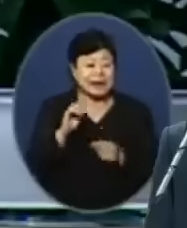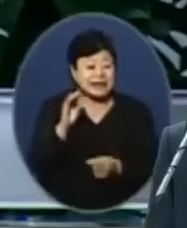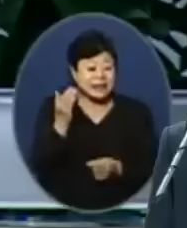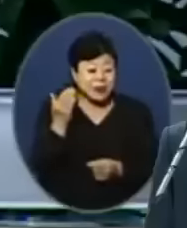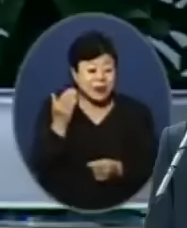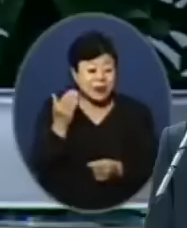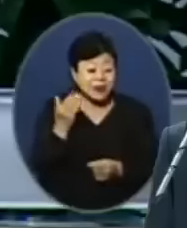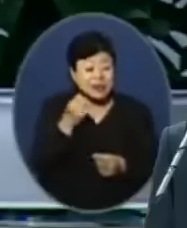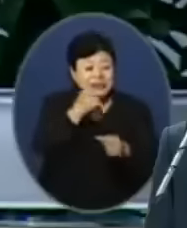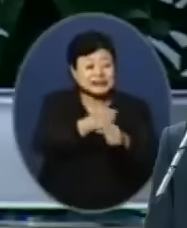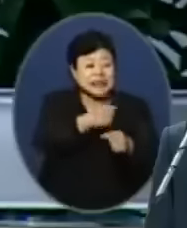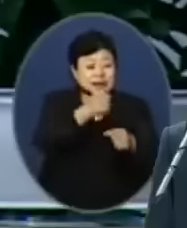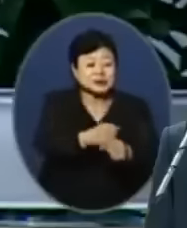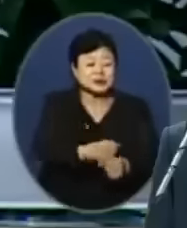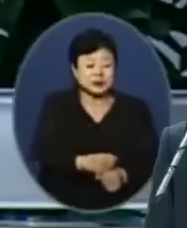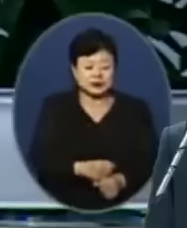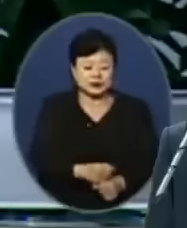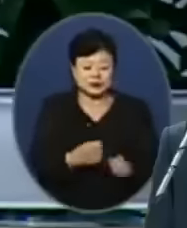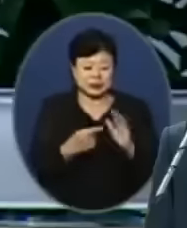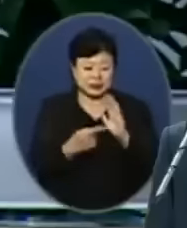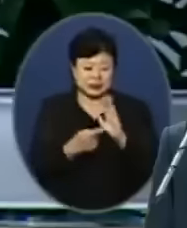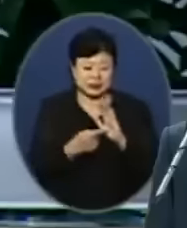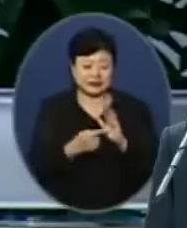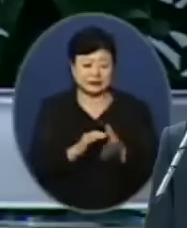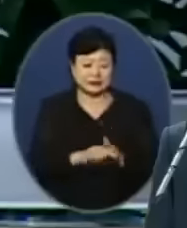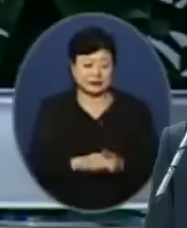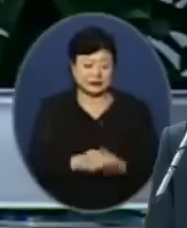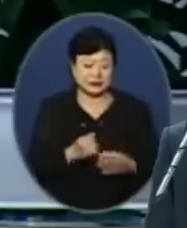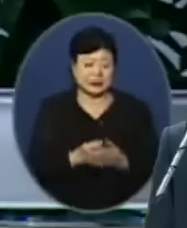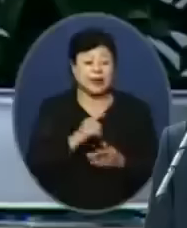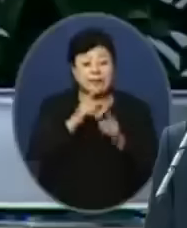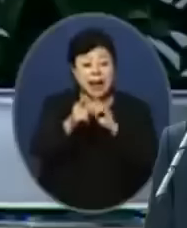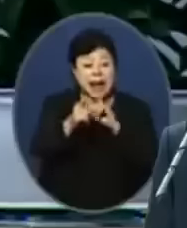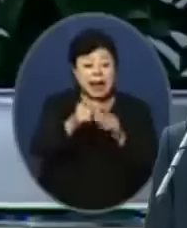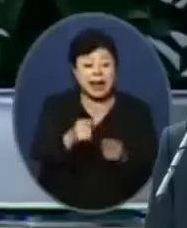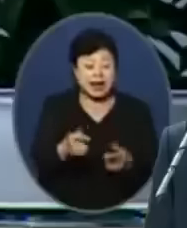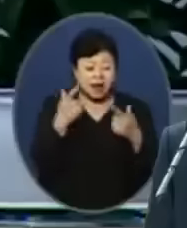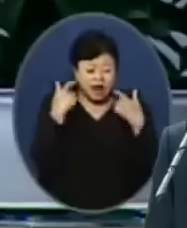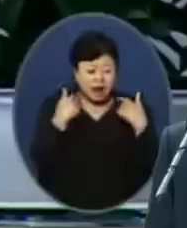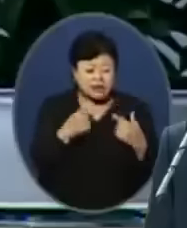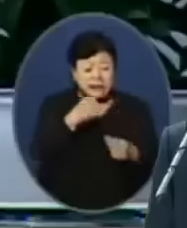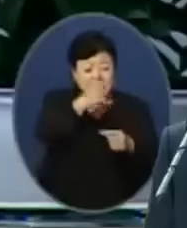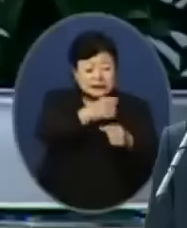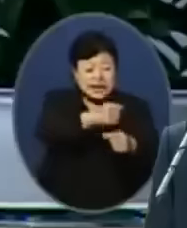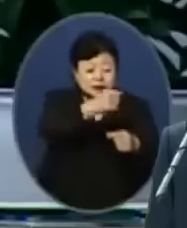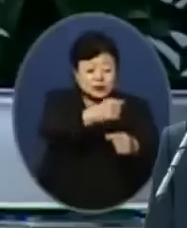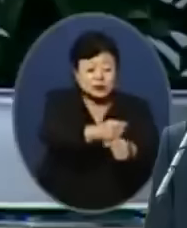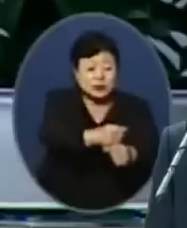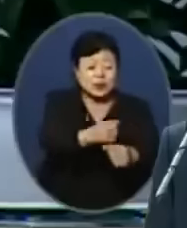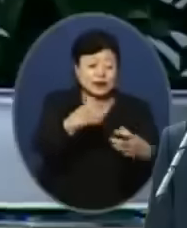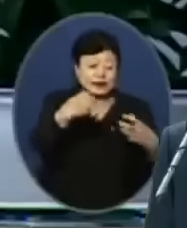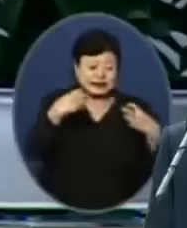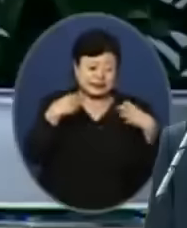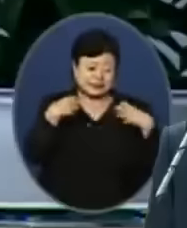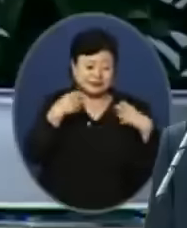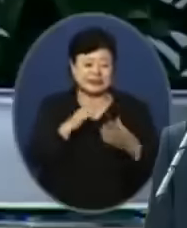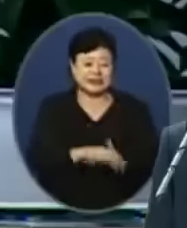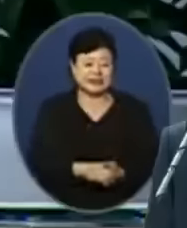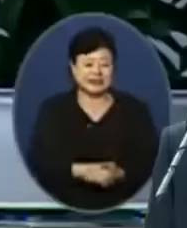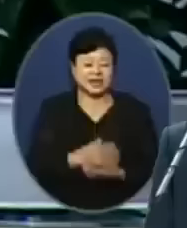되면 창조적인 역사가 일어나기 시작하는 것입니다. 그러므로 말이 언제나 창조의 책임을 짊어지는